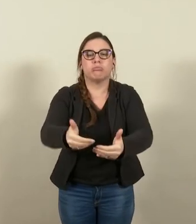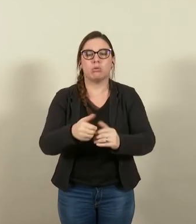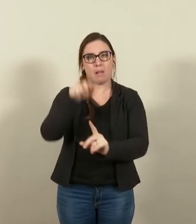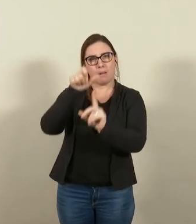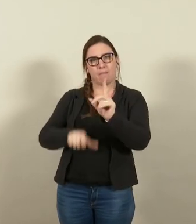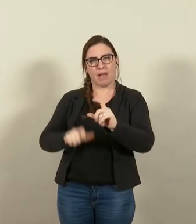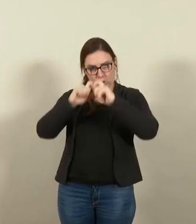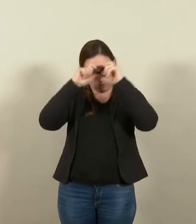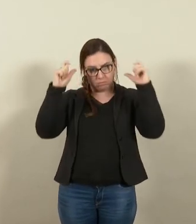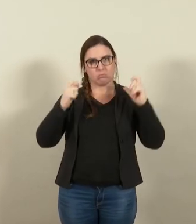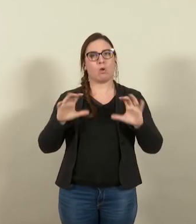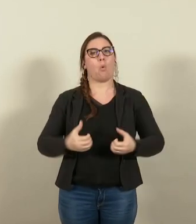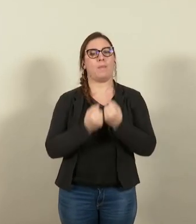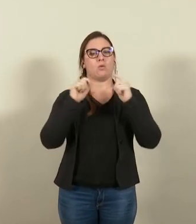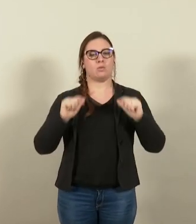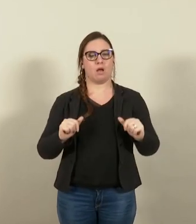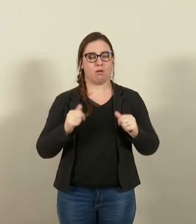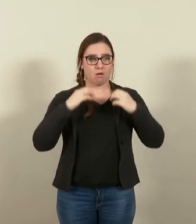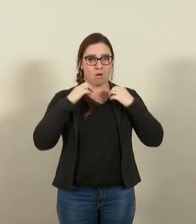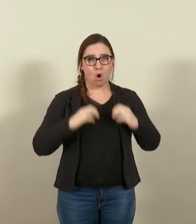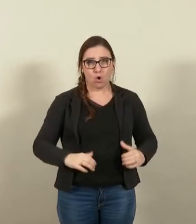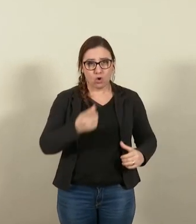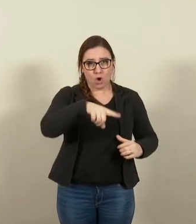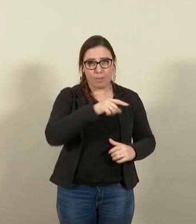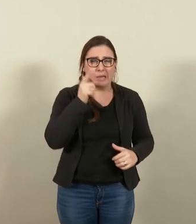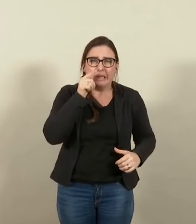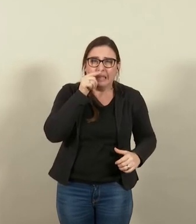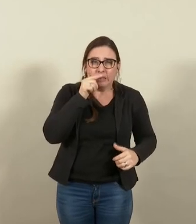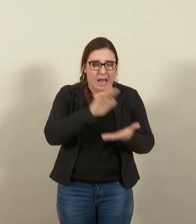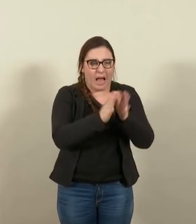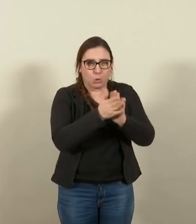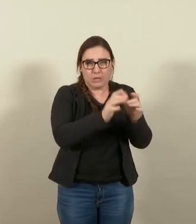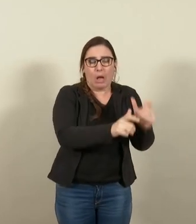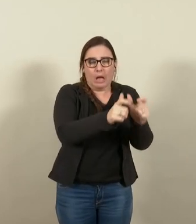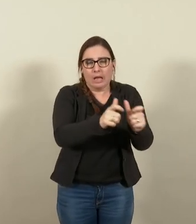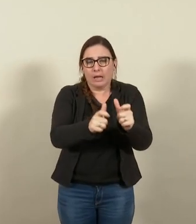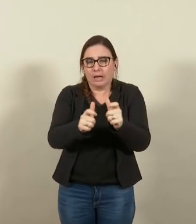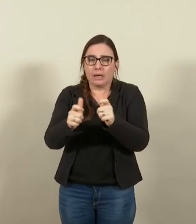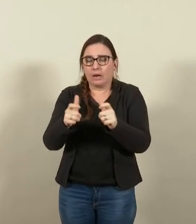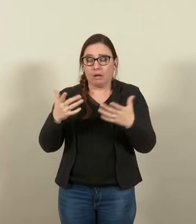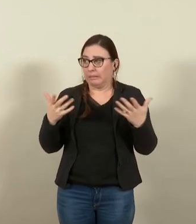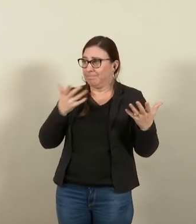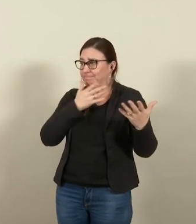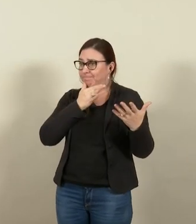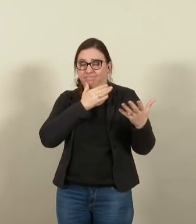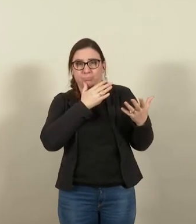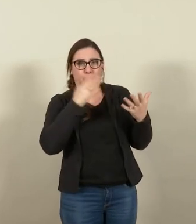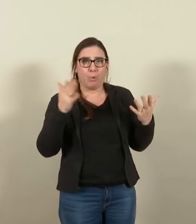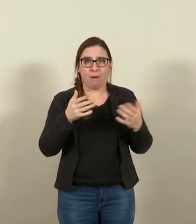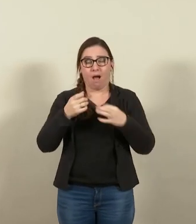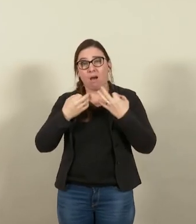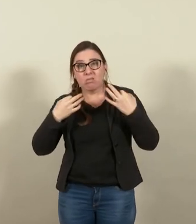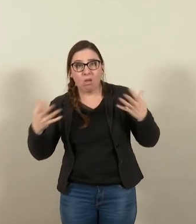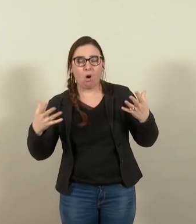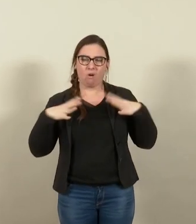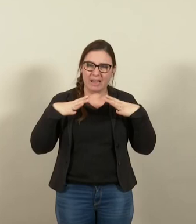qualifiée car nous savons que les clubs font de leur mieux mais ils tentent déjà de faire vivre leurs associations et n'ont malheureusement pas toujours la possibilité de dégager du temps